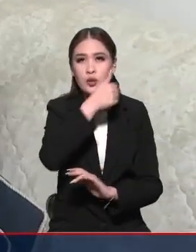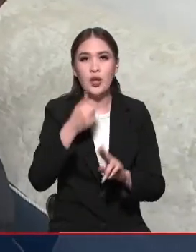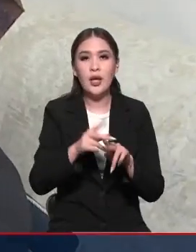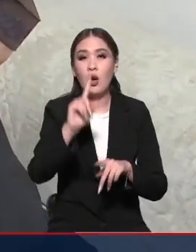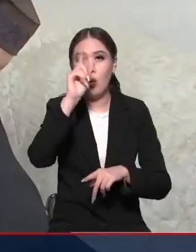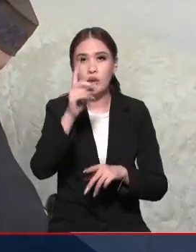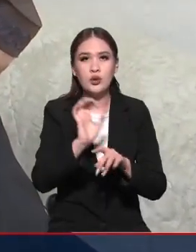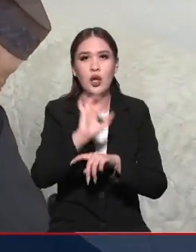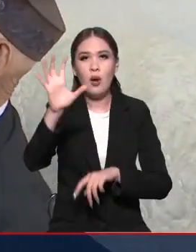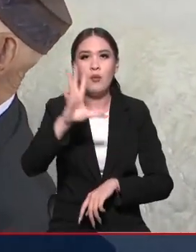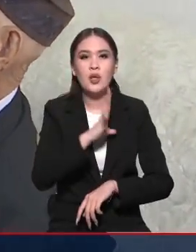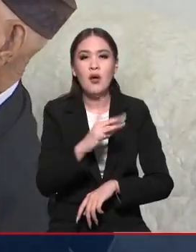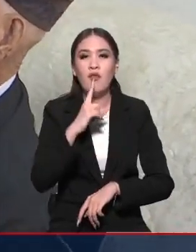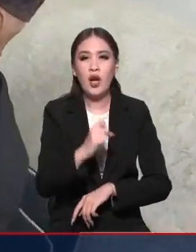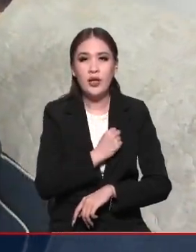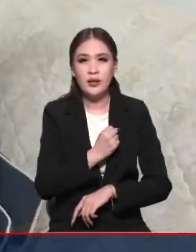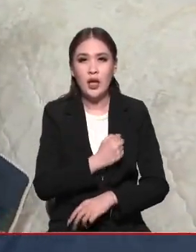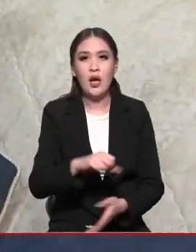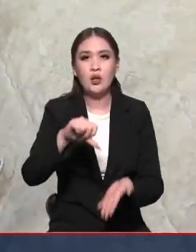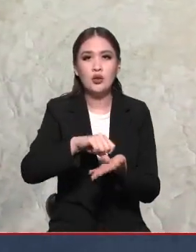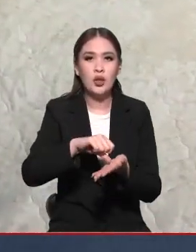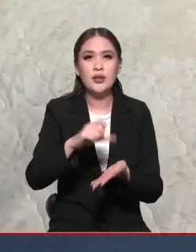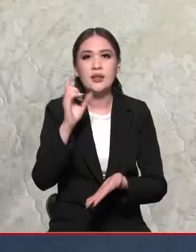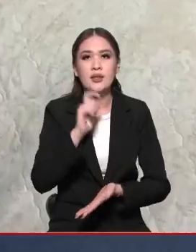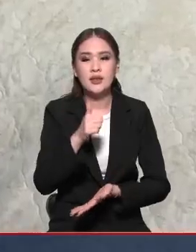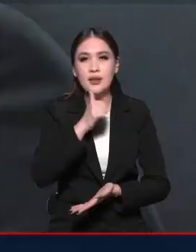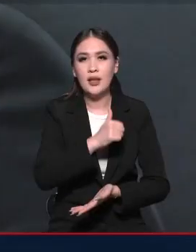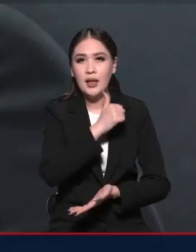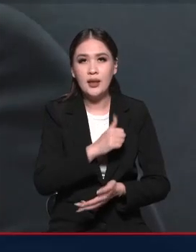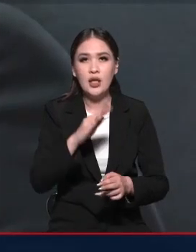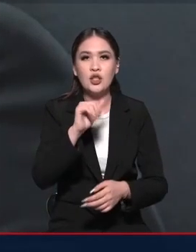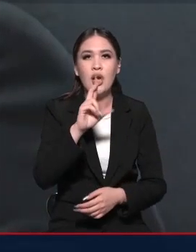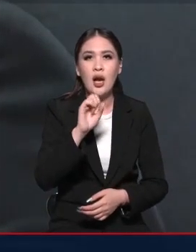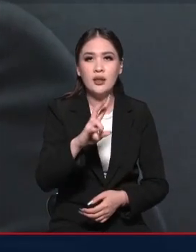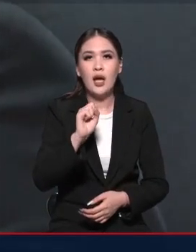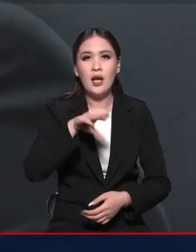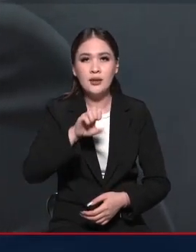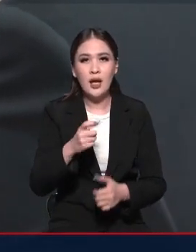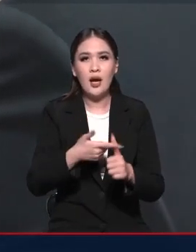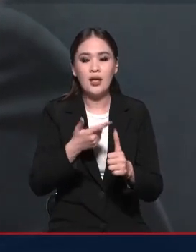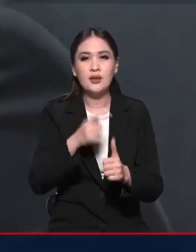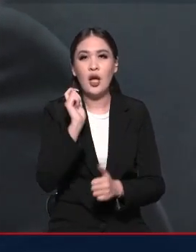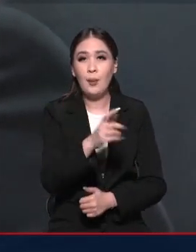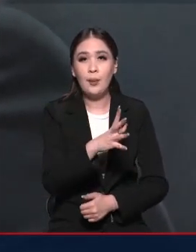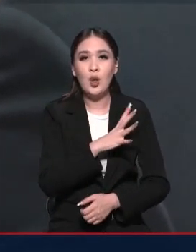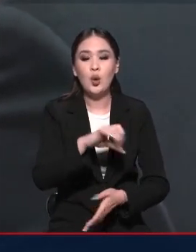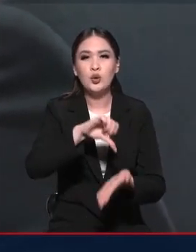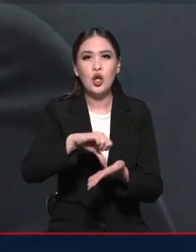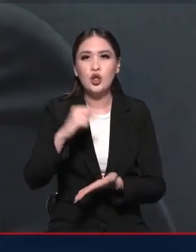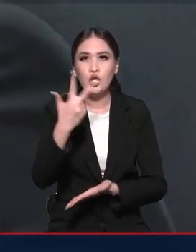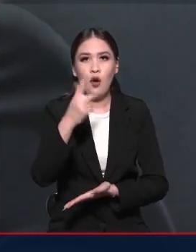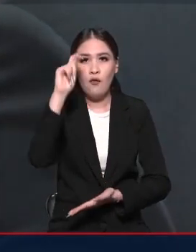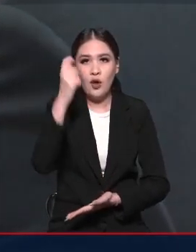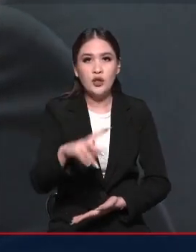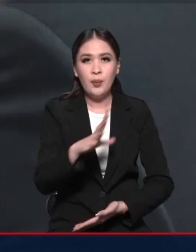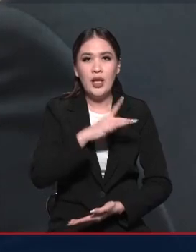год отправился на войну. Был наводчиком секретного отдела. Жакан Ата, как его называют близкие, участвовал в 3 войнах. На